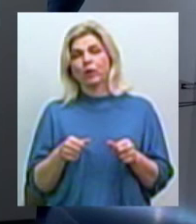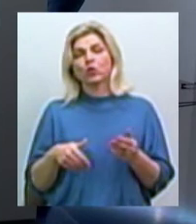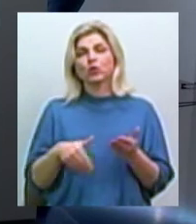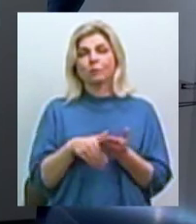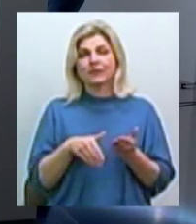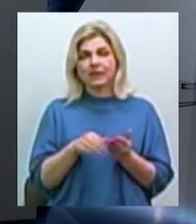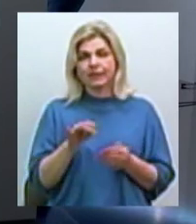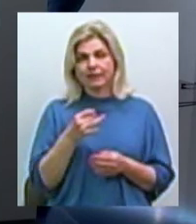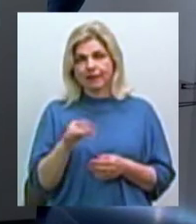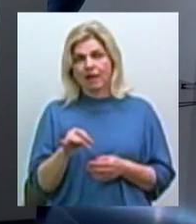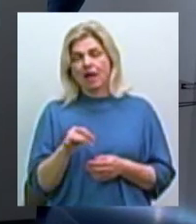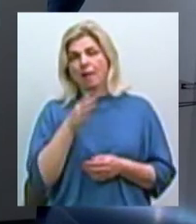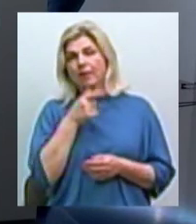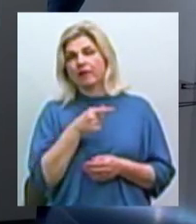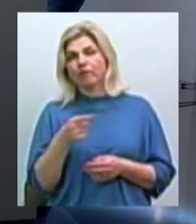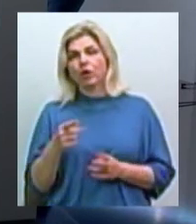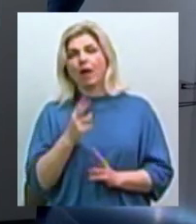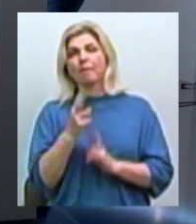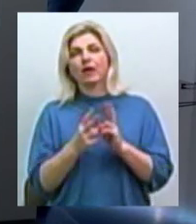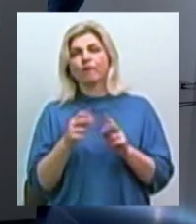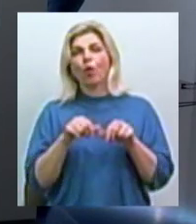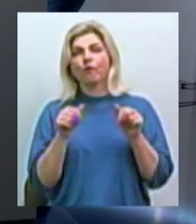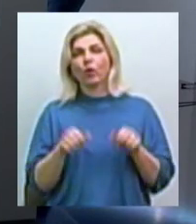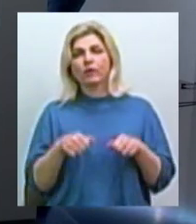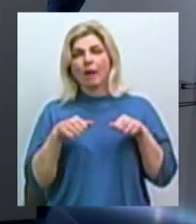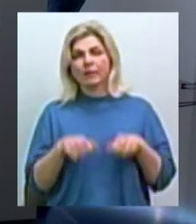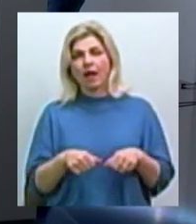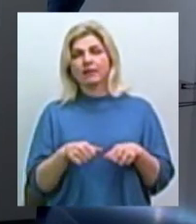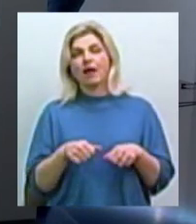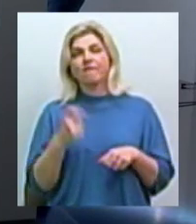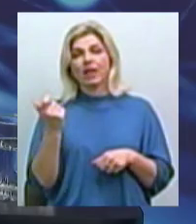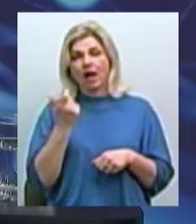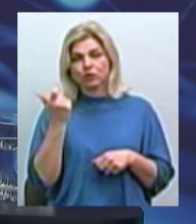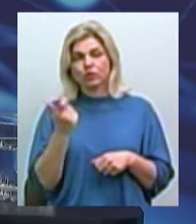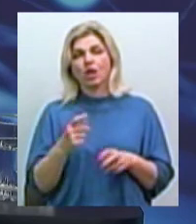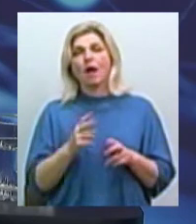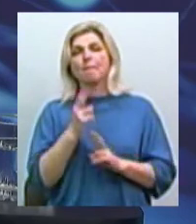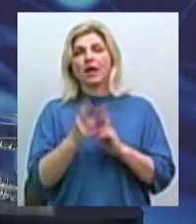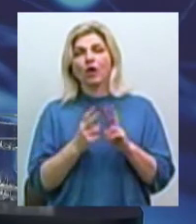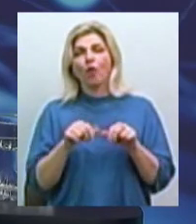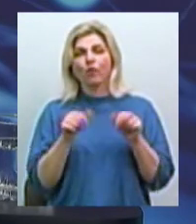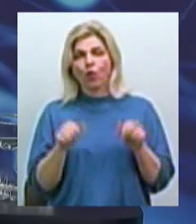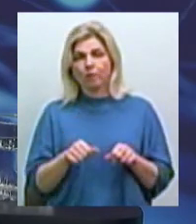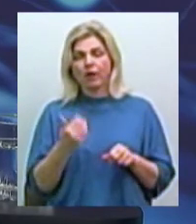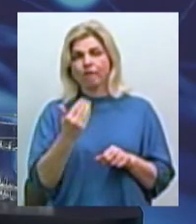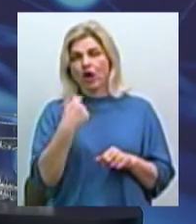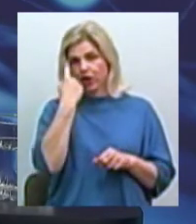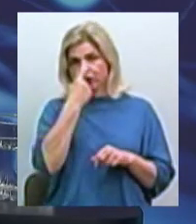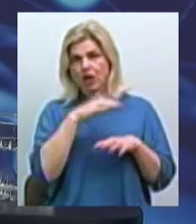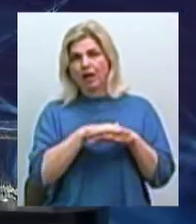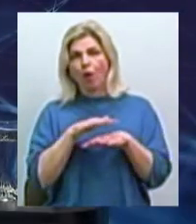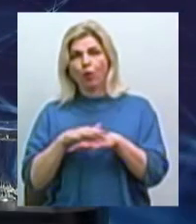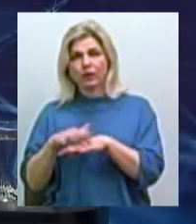період оформлення, переоформлення права власності, переоформлення всіх ваших особистих рахунків у